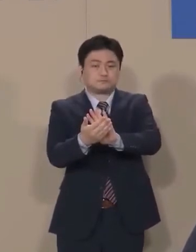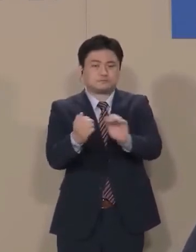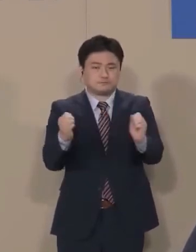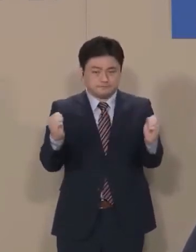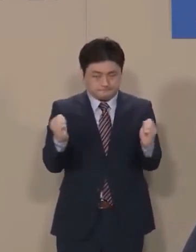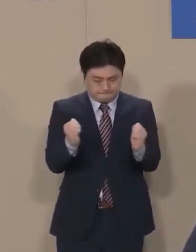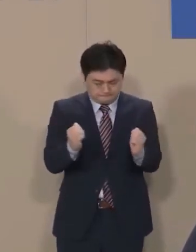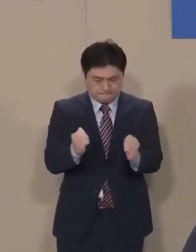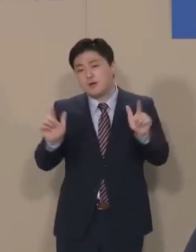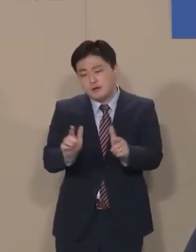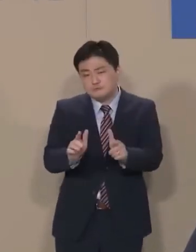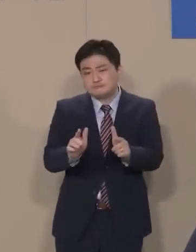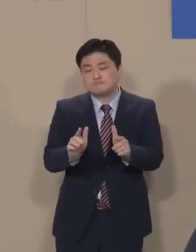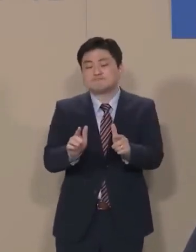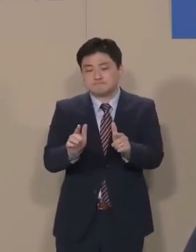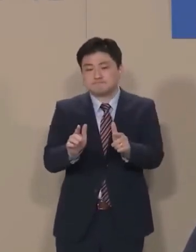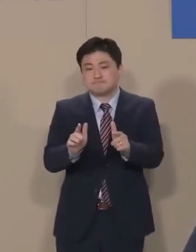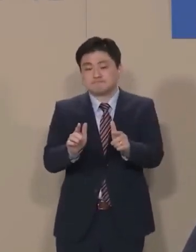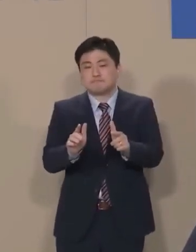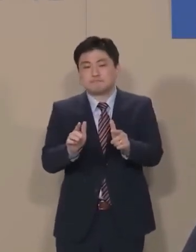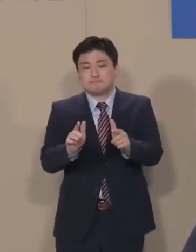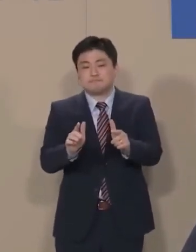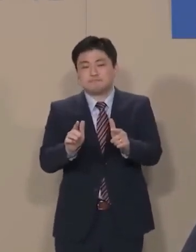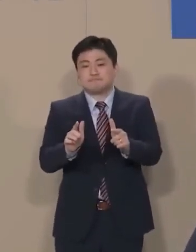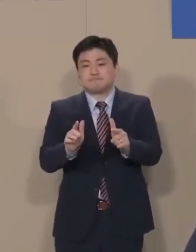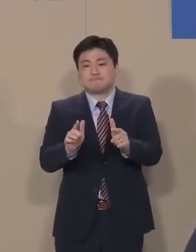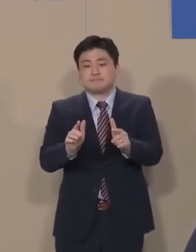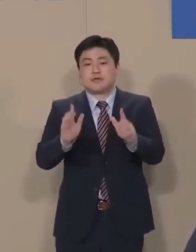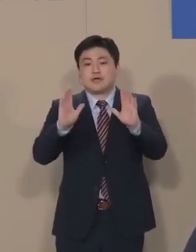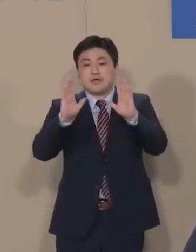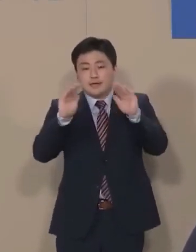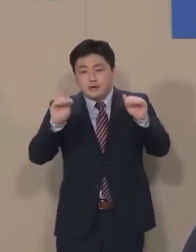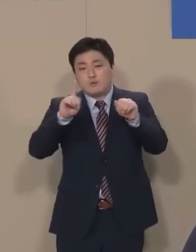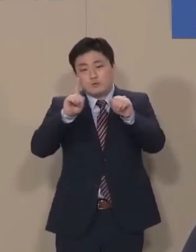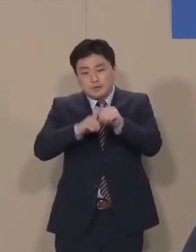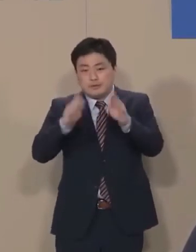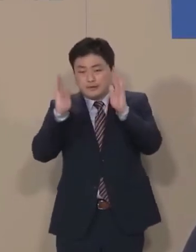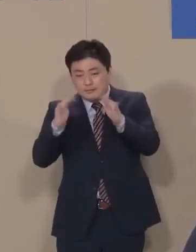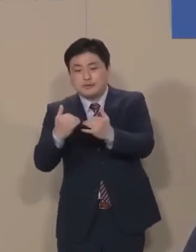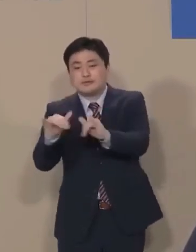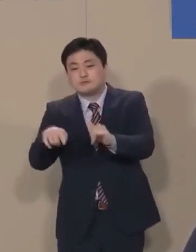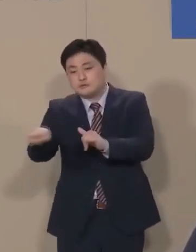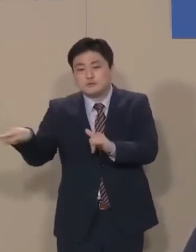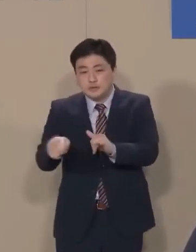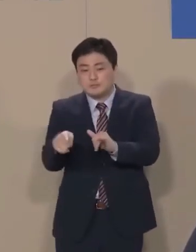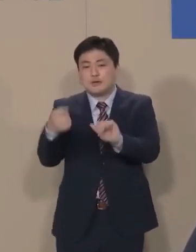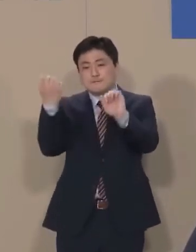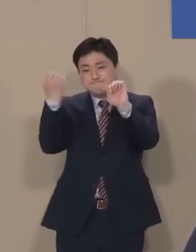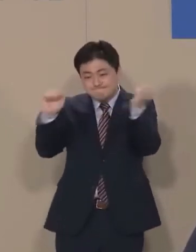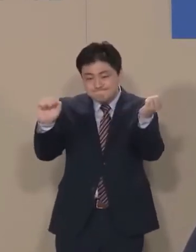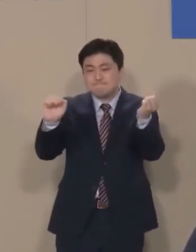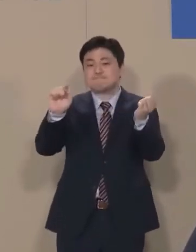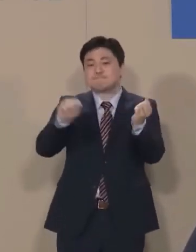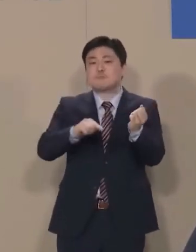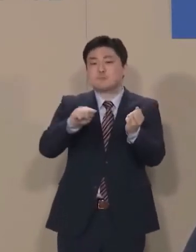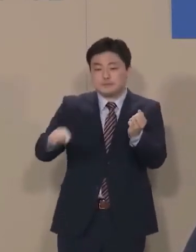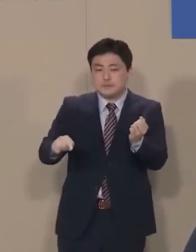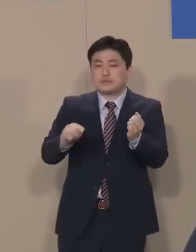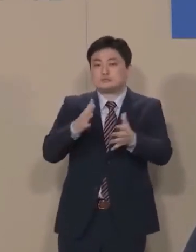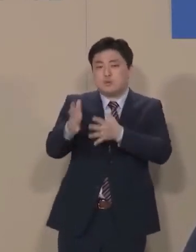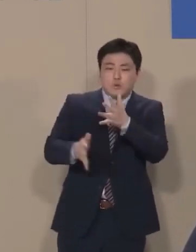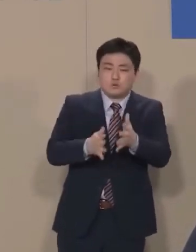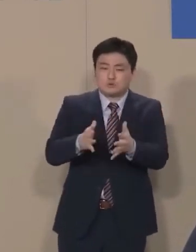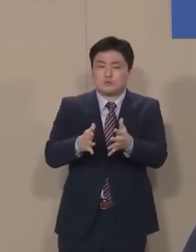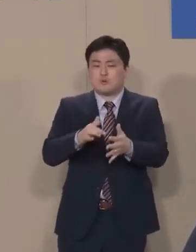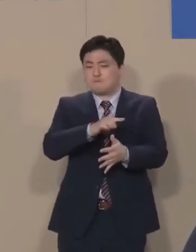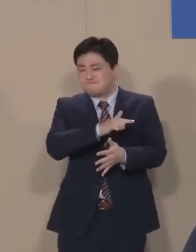強く思っています大変な思いをしエンターテインメントもスポーツも壊滅